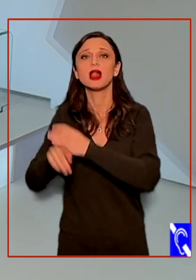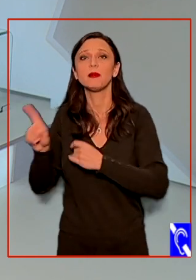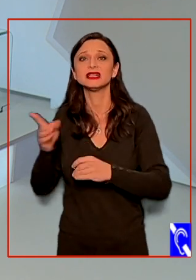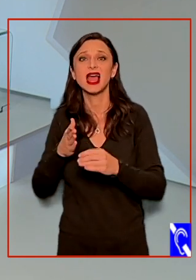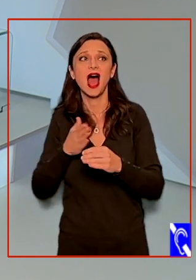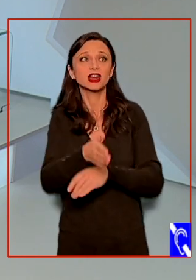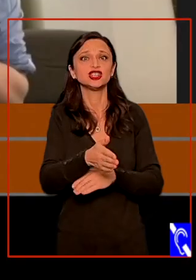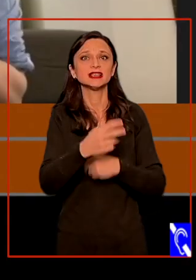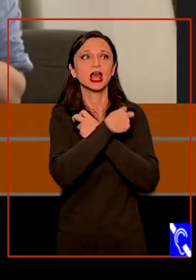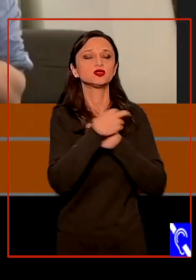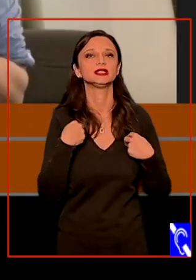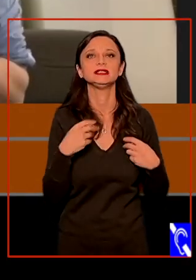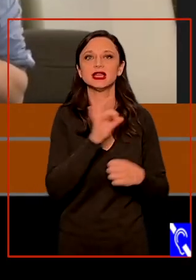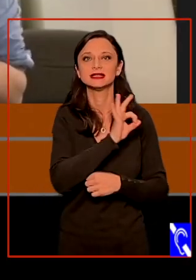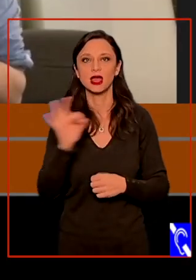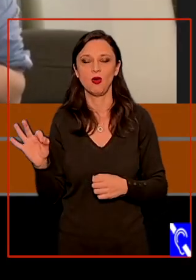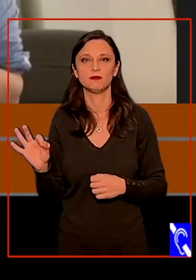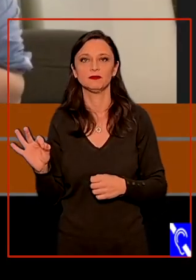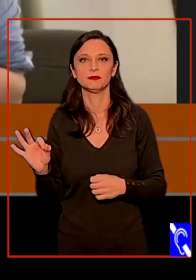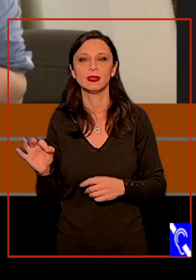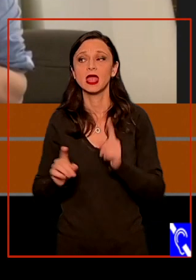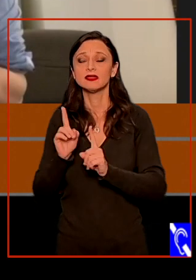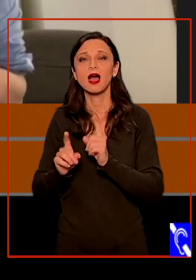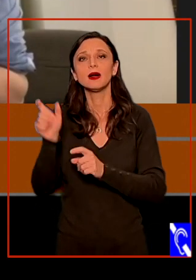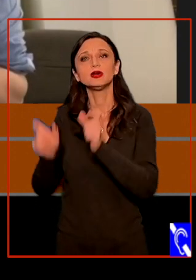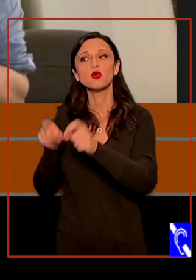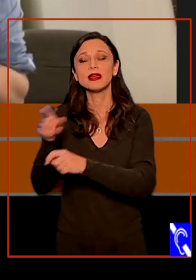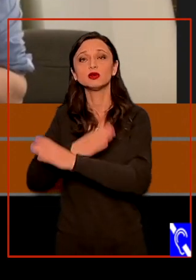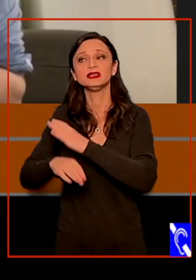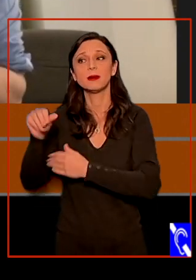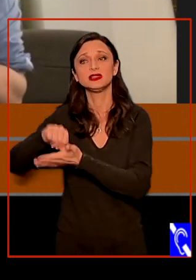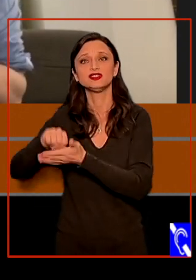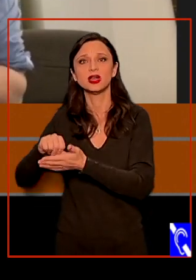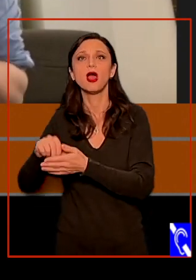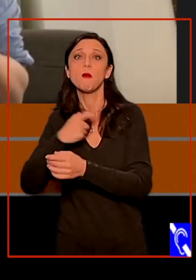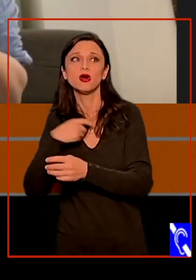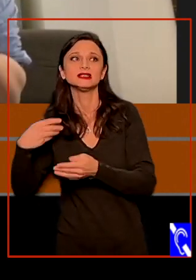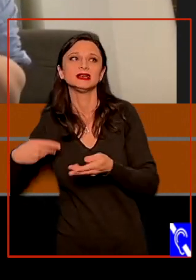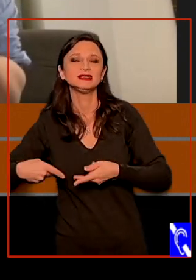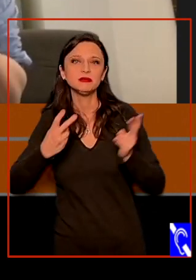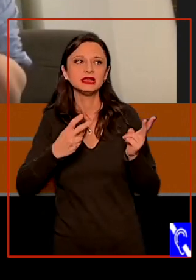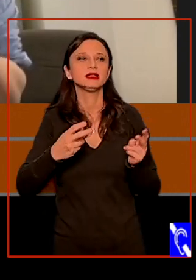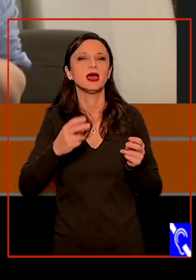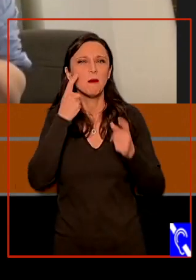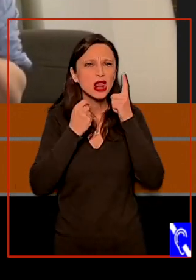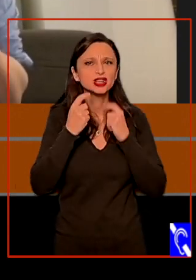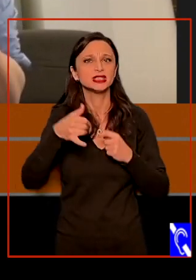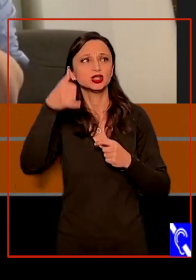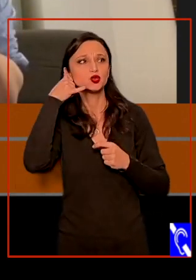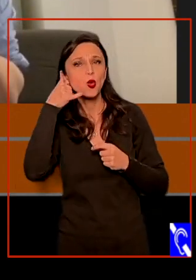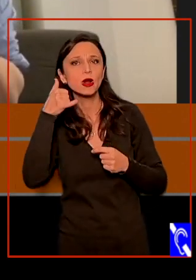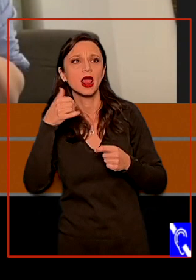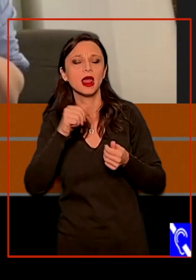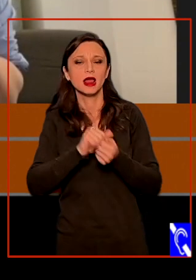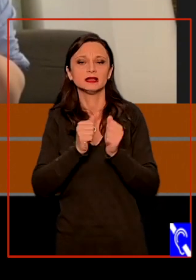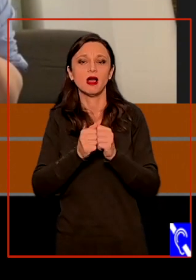persoane. Pentru că dacă persoanele cu dizabilități din cele trei centre ar fi putut să trimită plângeri, să sune, să apeleze și nu